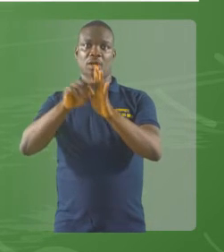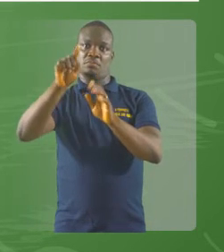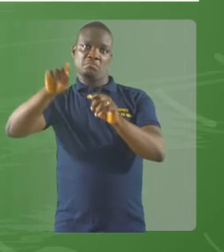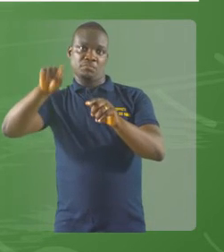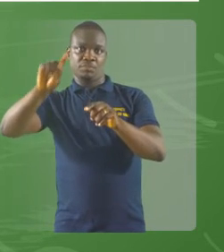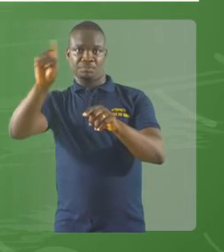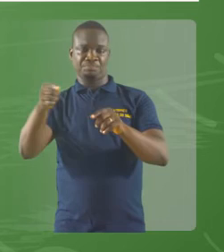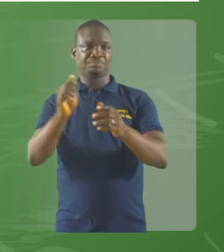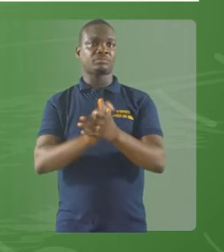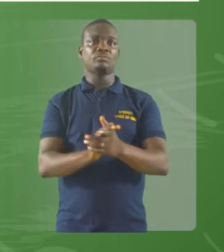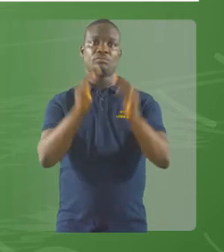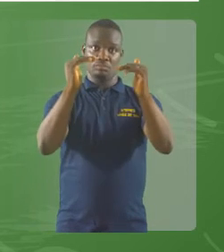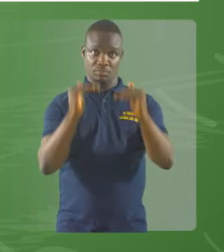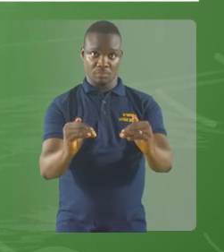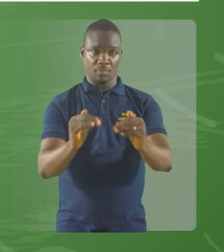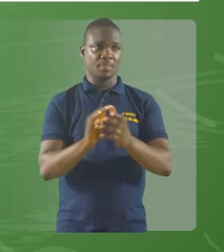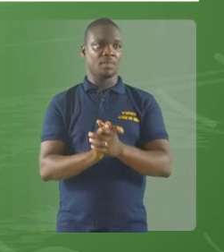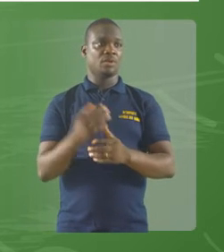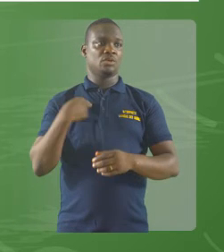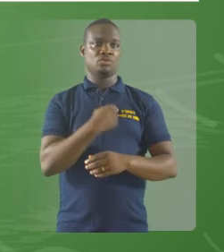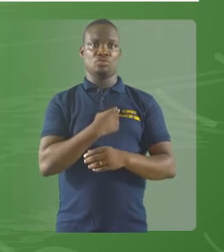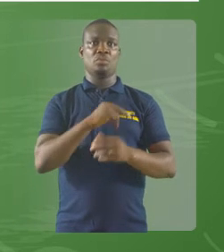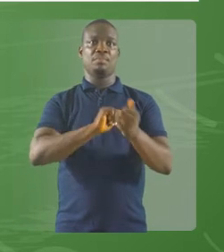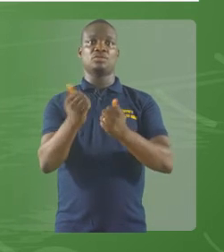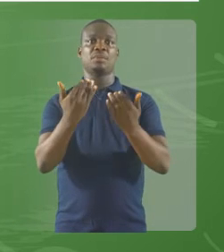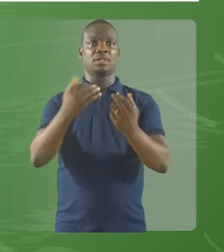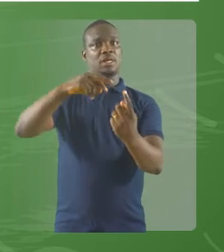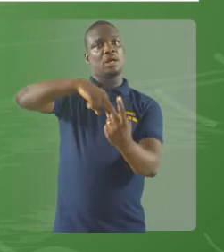Nous allons passer à la rotation.